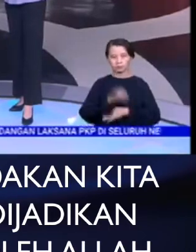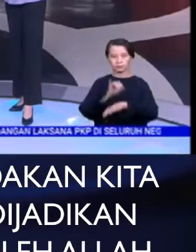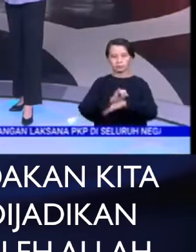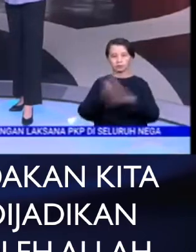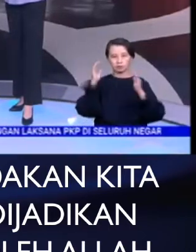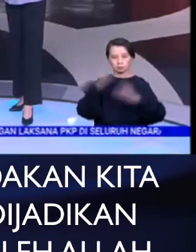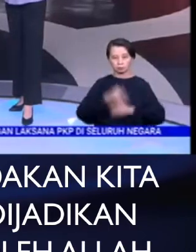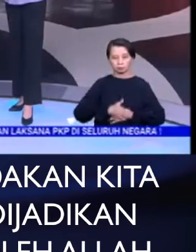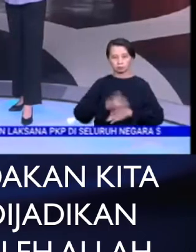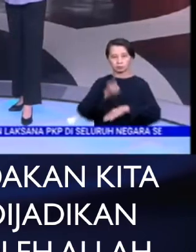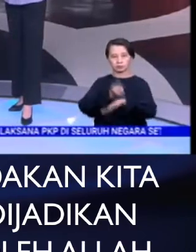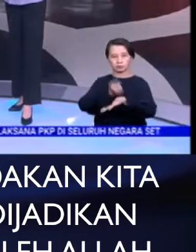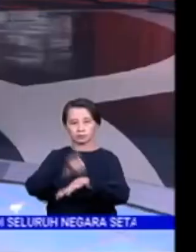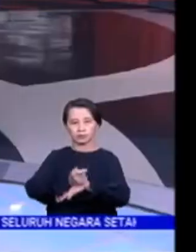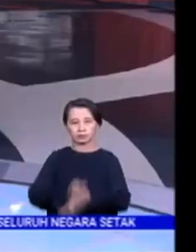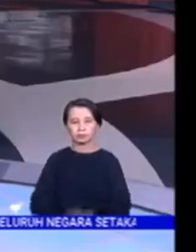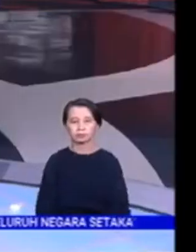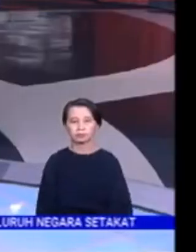solat sunat terawih.